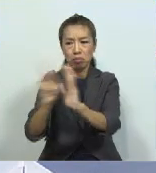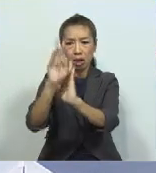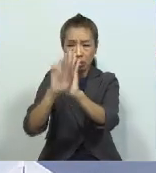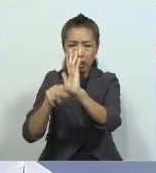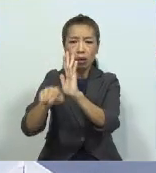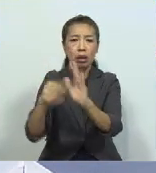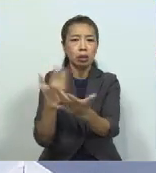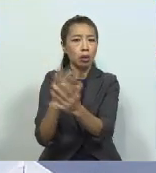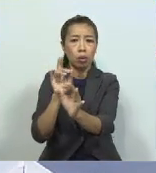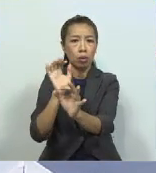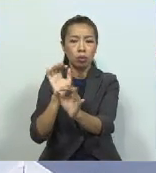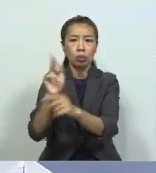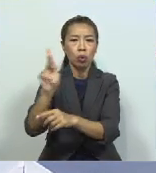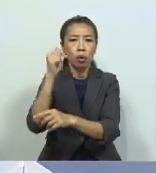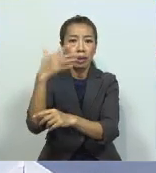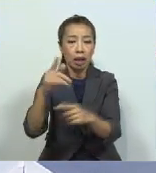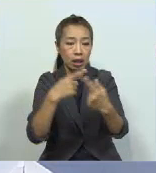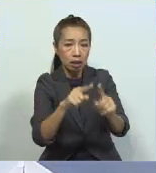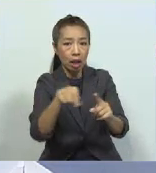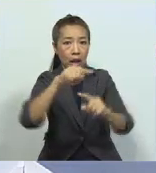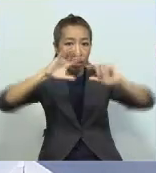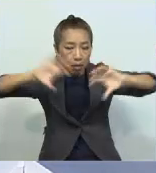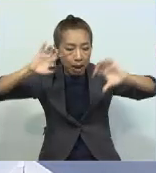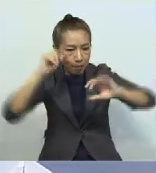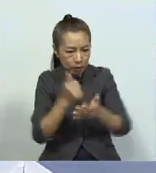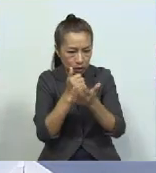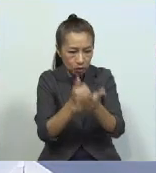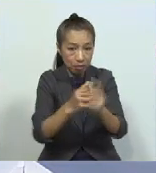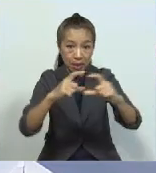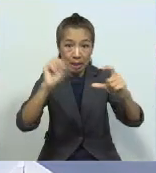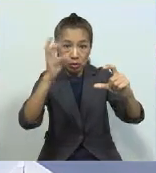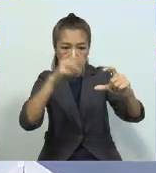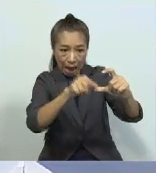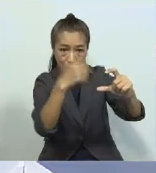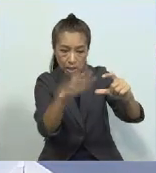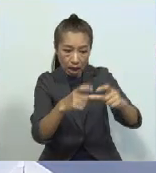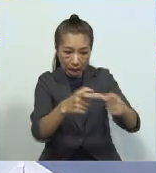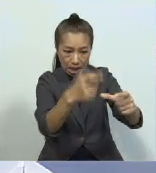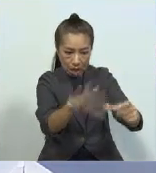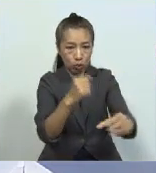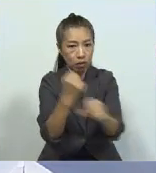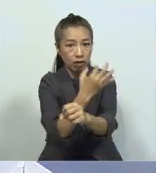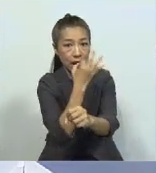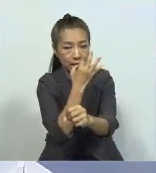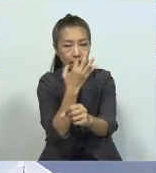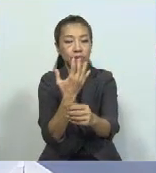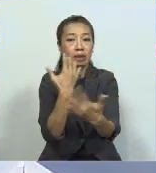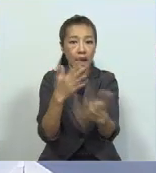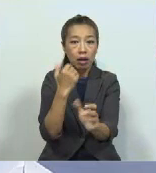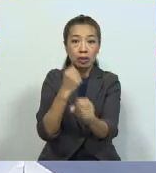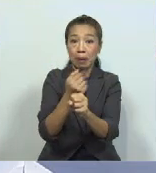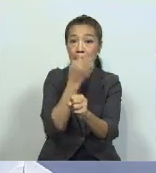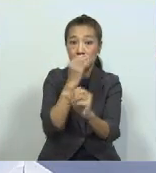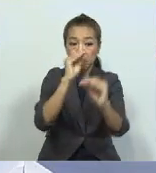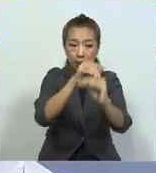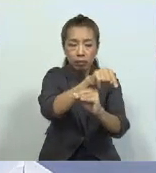ามาเพิ่มเติมหลังจากที่มีรัฐบาลได้จัดทำโครงการบัตรสวัสดิการแห่งรัฐที่มีการฝึกอาชีพอบรมให้ต่างๆเนี่ยก็สามารถไปทำธุรกร